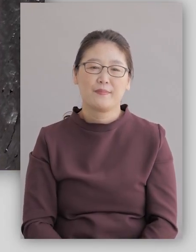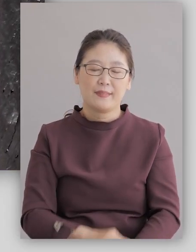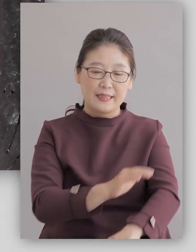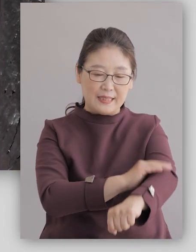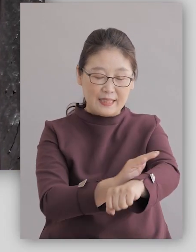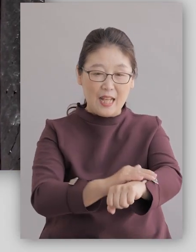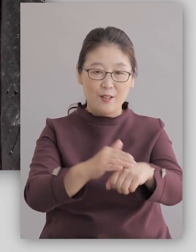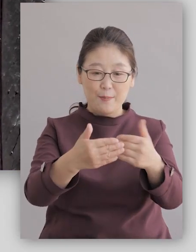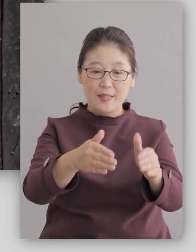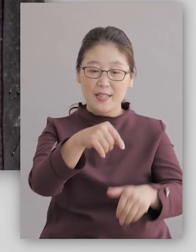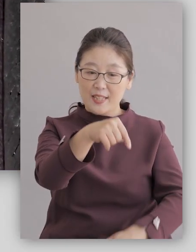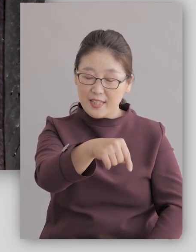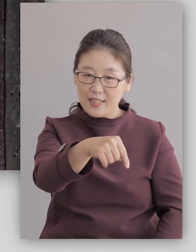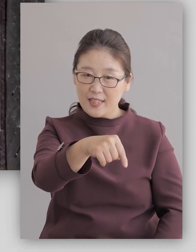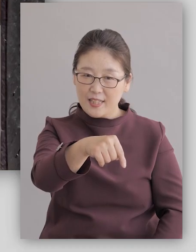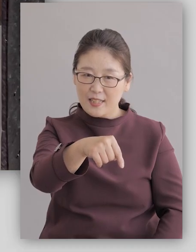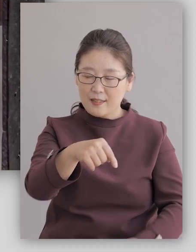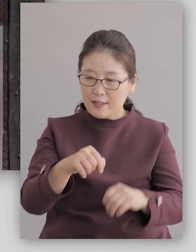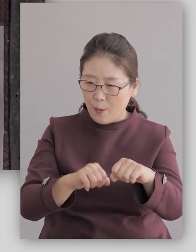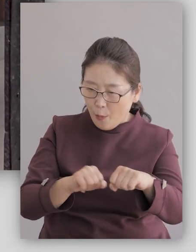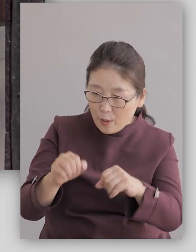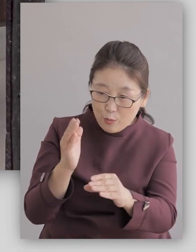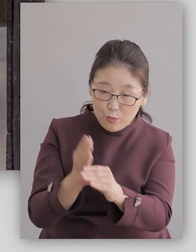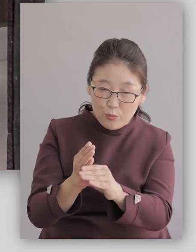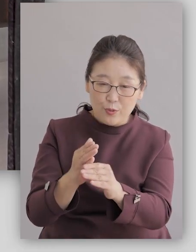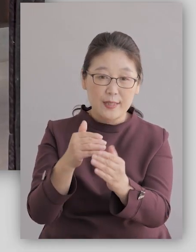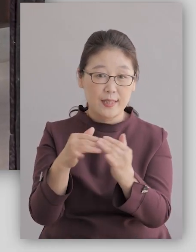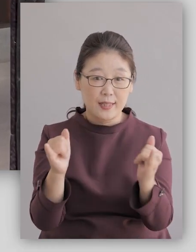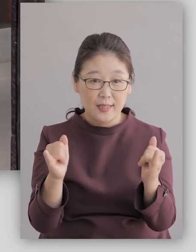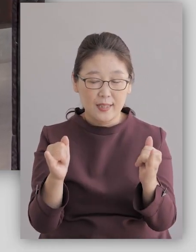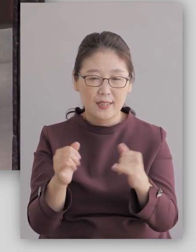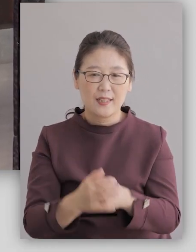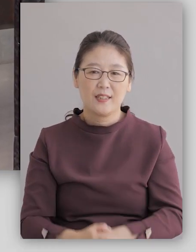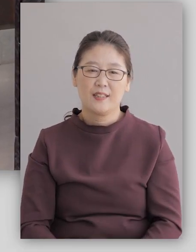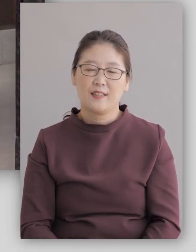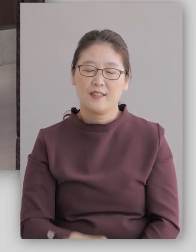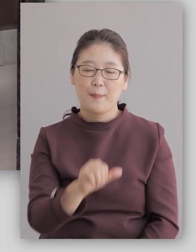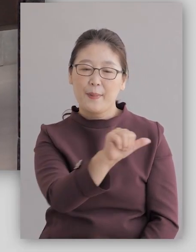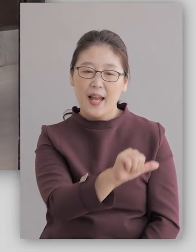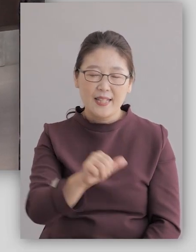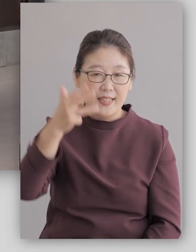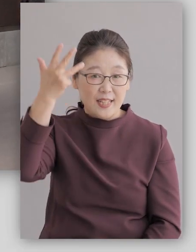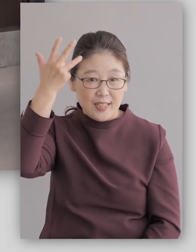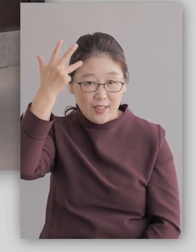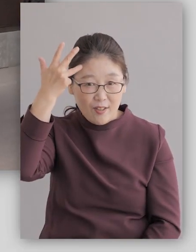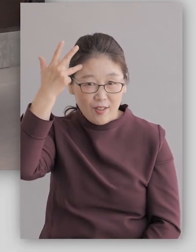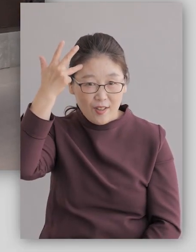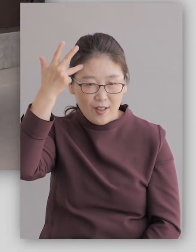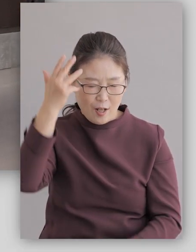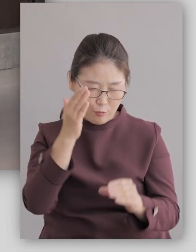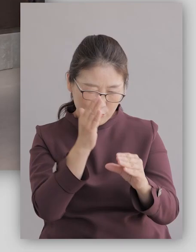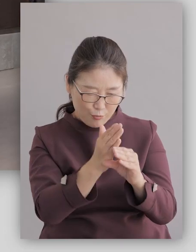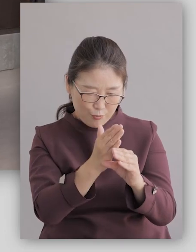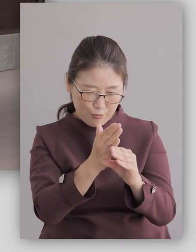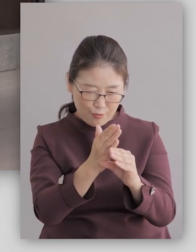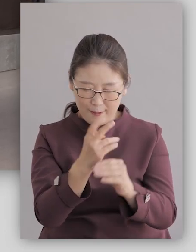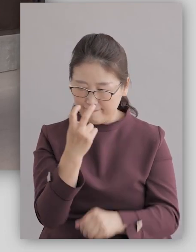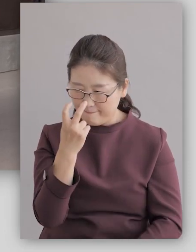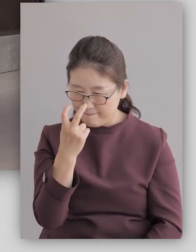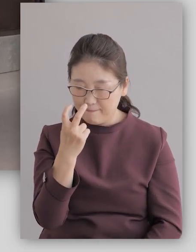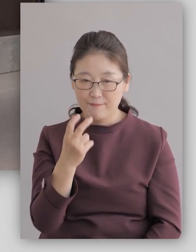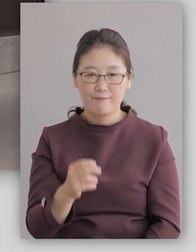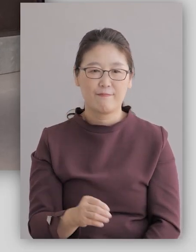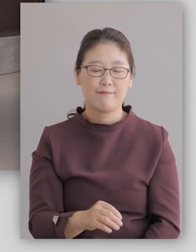작업실에 이 남겨진 작가들은 조형 실험을 아시아의 철학을 중심으로 해서 탐구하게 됩니다.